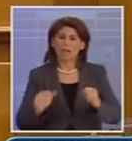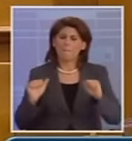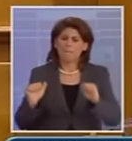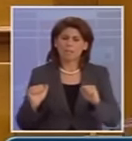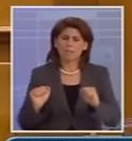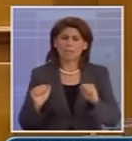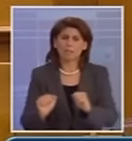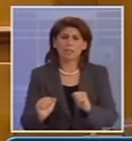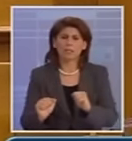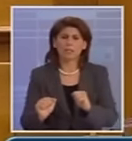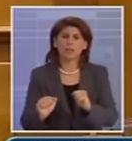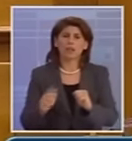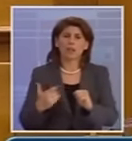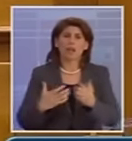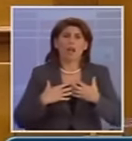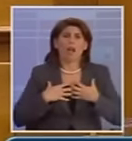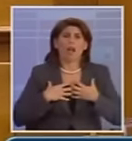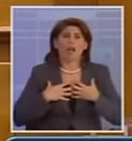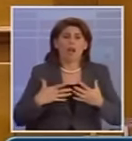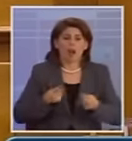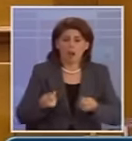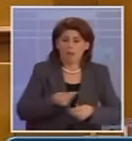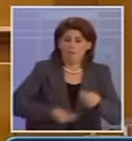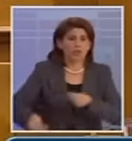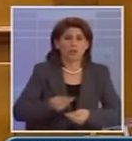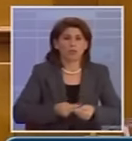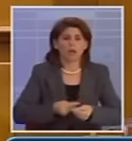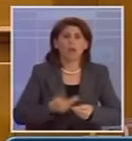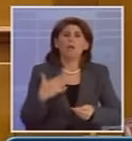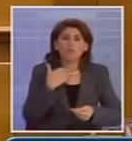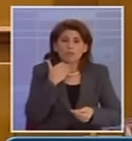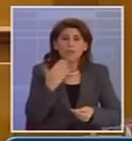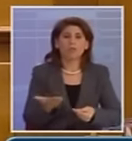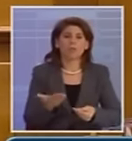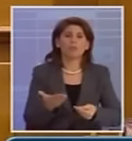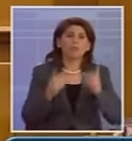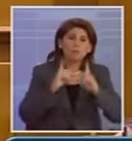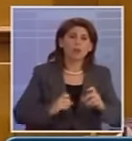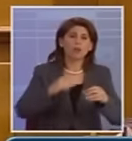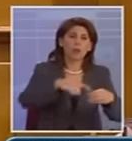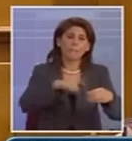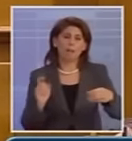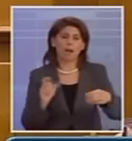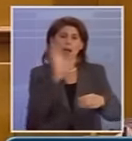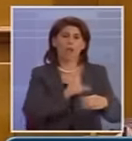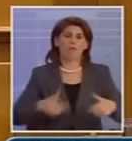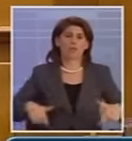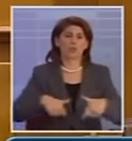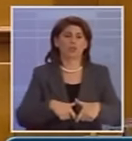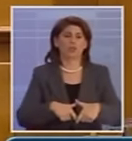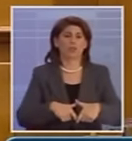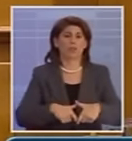πιέσεις, να σου προκαλέσουν ασφυξία ρευστότητας που θα καταστήσει αναπόφευκτη την αποχώρησή σου από την Ευρωζώνη.